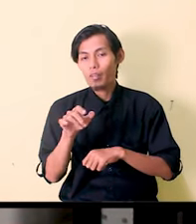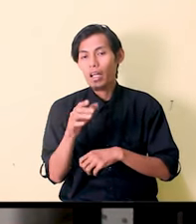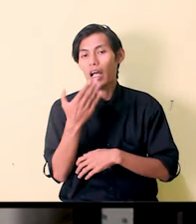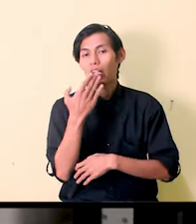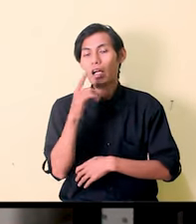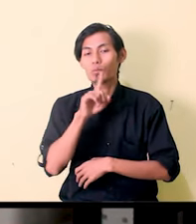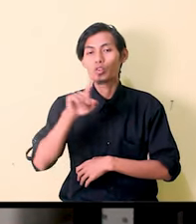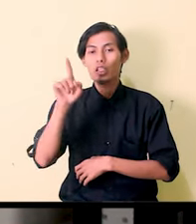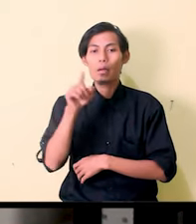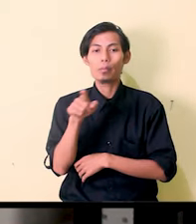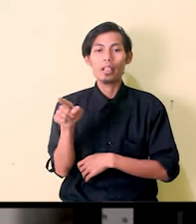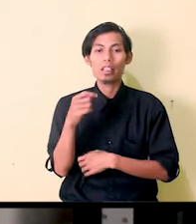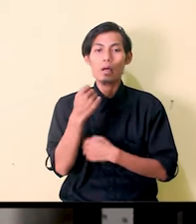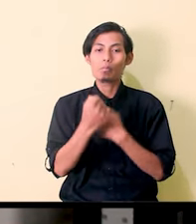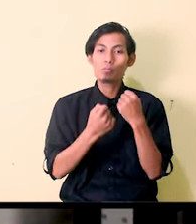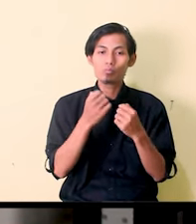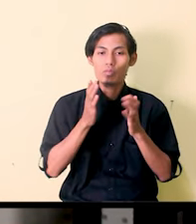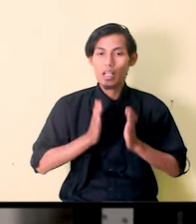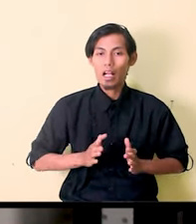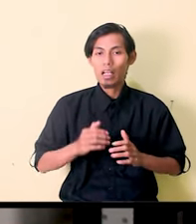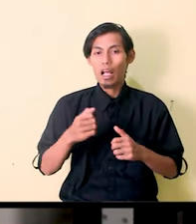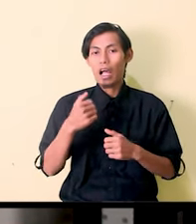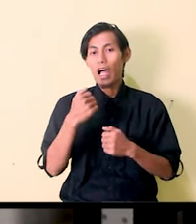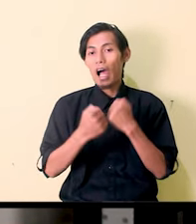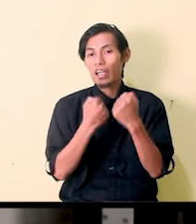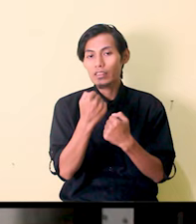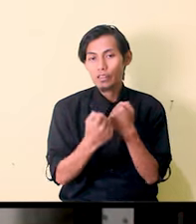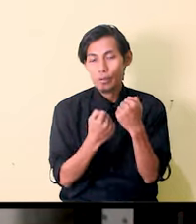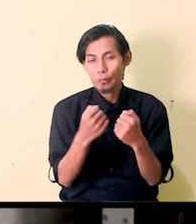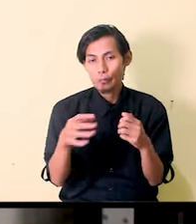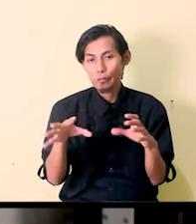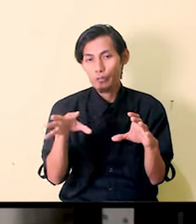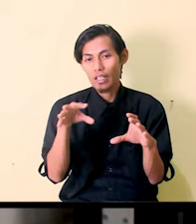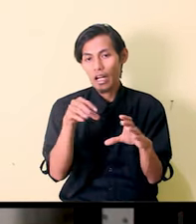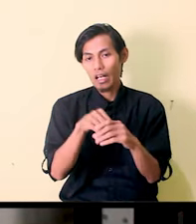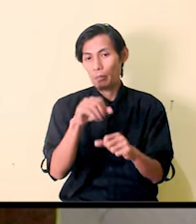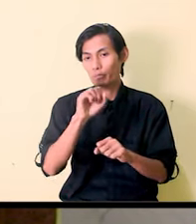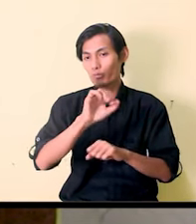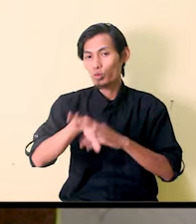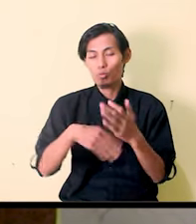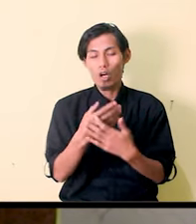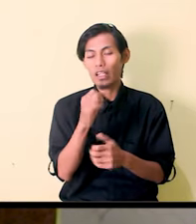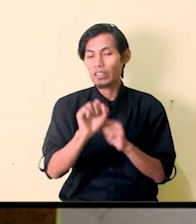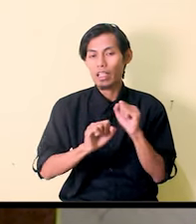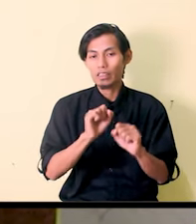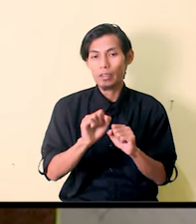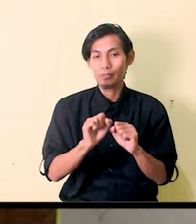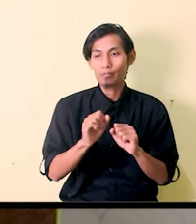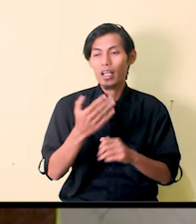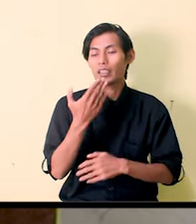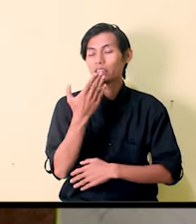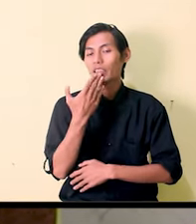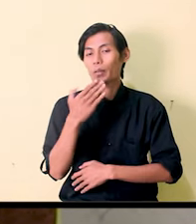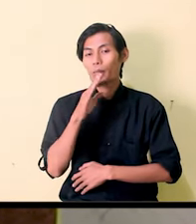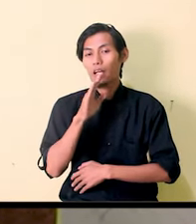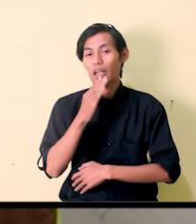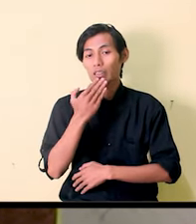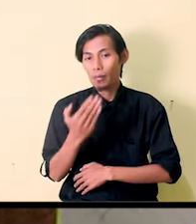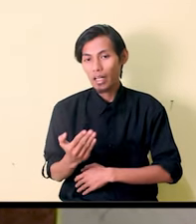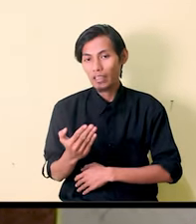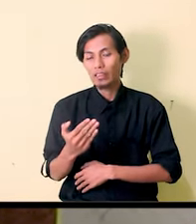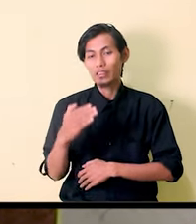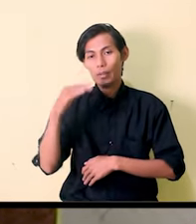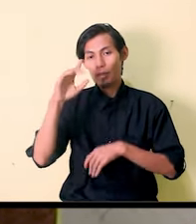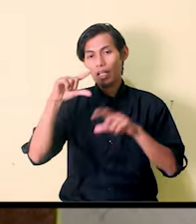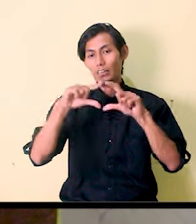mereka itu semua berperan aktif dalam kegiatan-kegiatan tersebut mantap Terima kasih Mas kita geser dulu